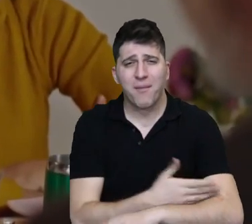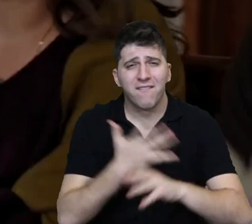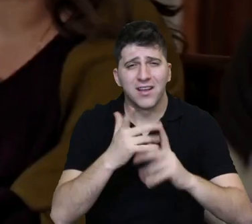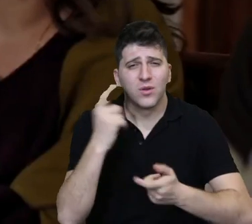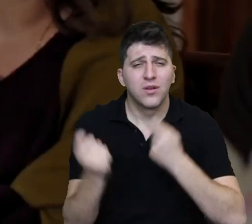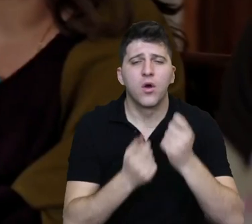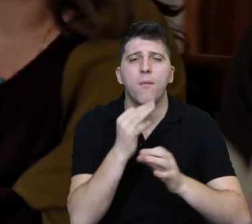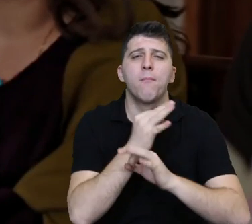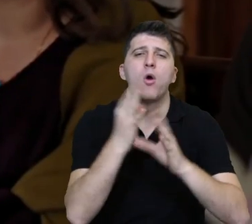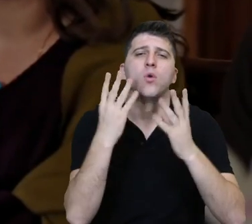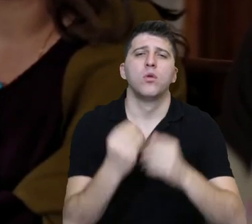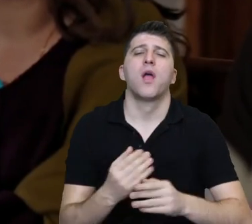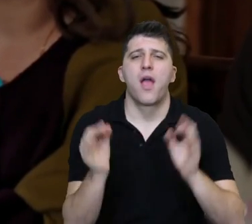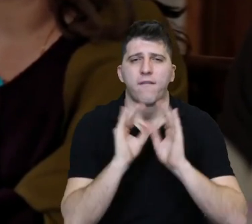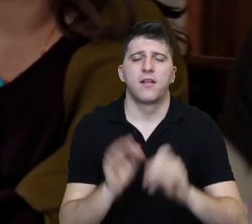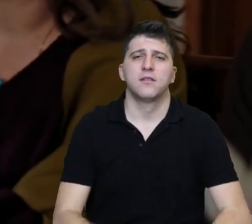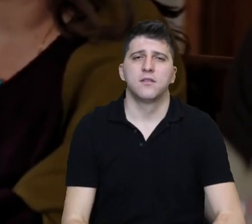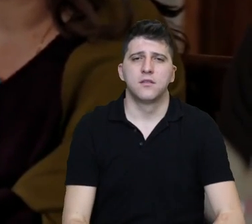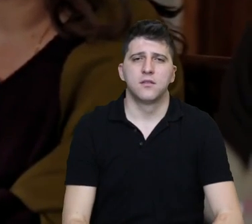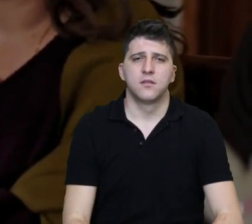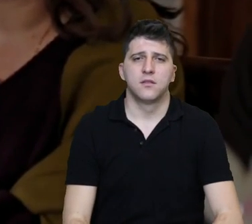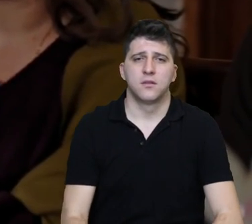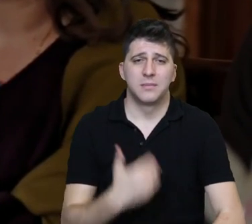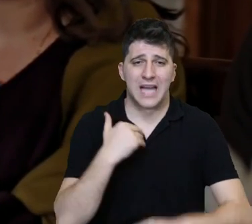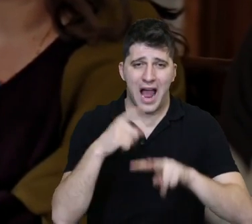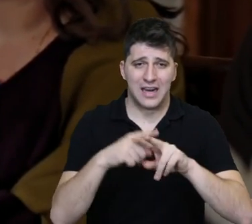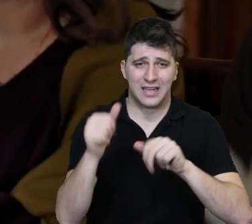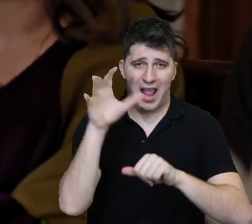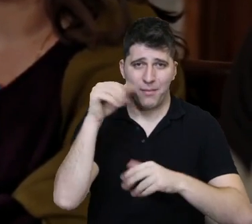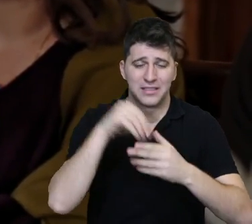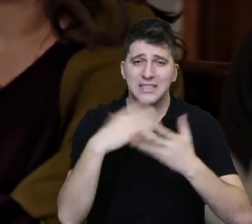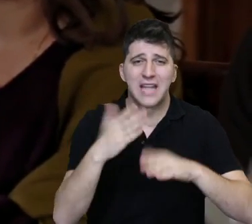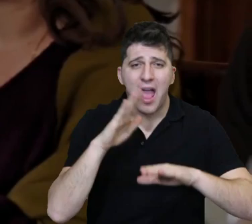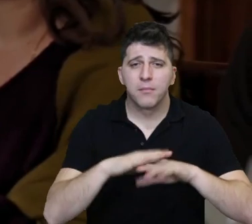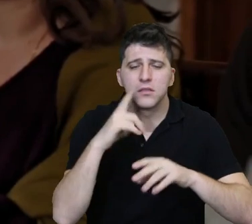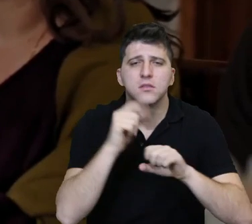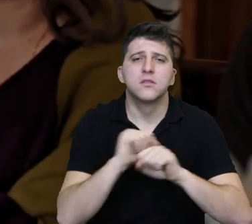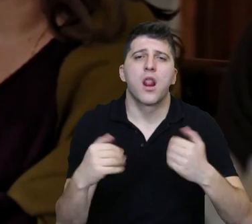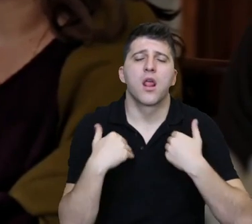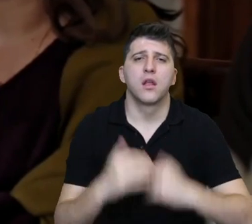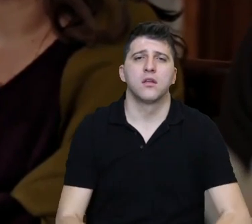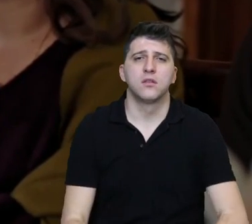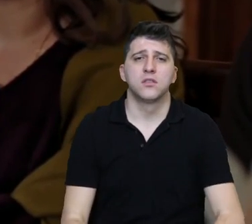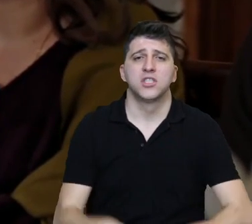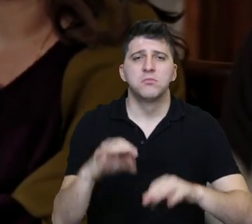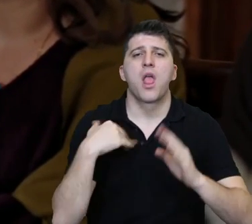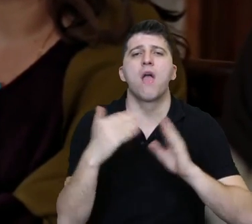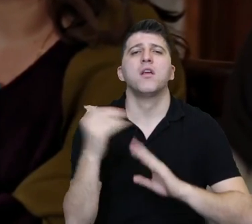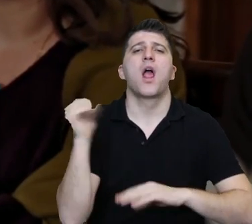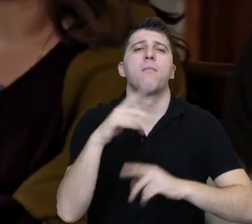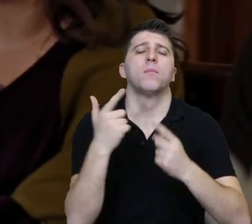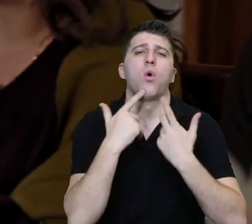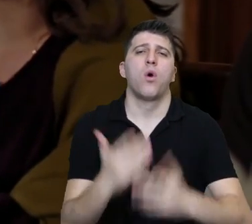gitti. Evet. Biz Arda'yı almak için neler yaptık, ne hallere girdik. Şimdi tutturmuş ben eve gelmem